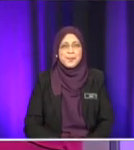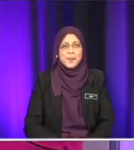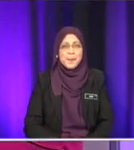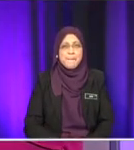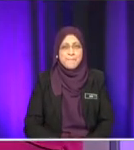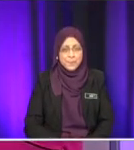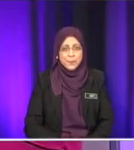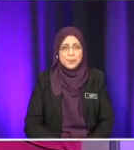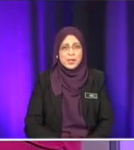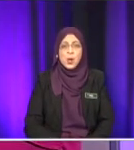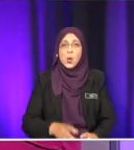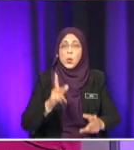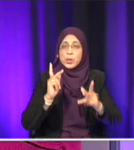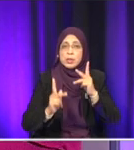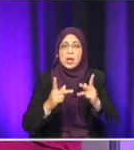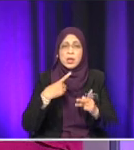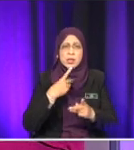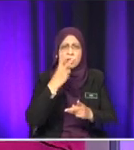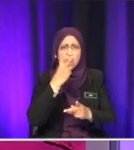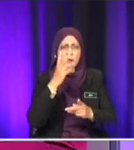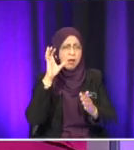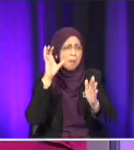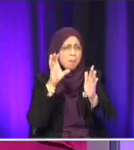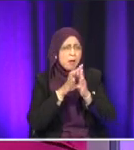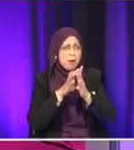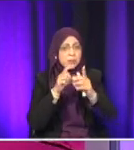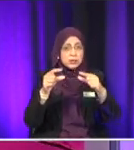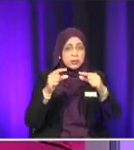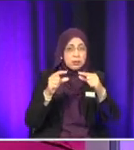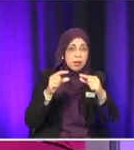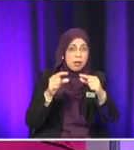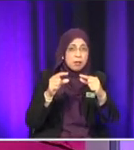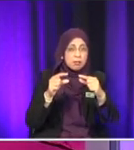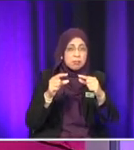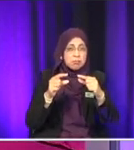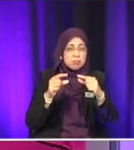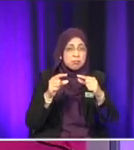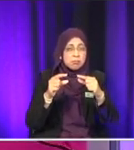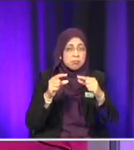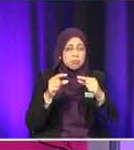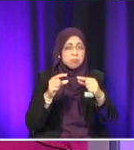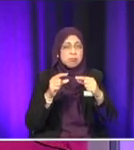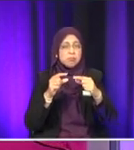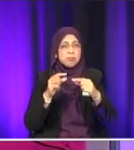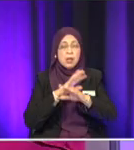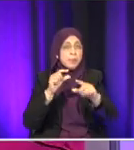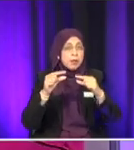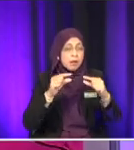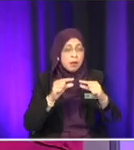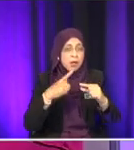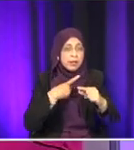stress yang tinggi kalau kita lihat image itu Pegon ataupun tidak bergerak